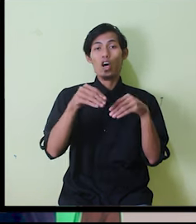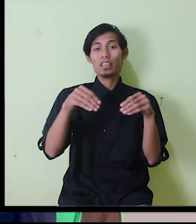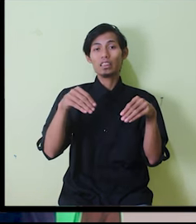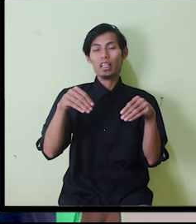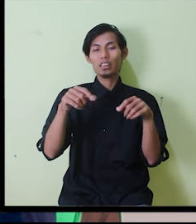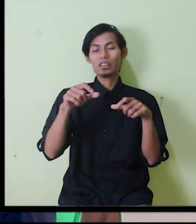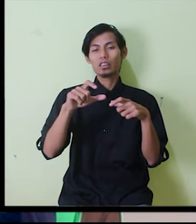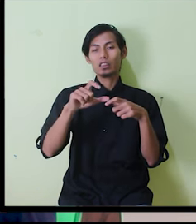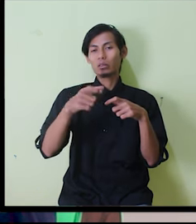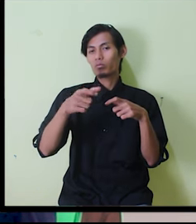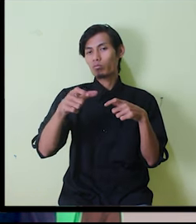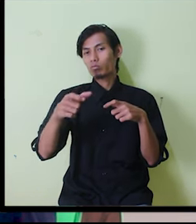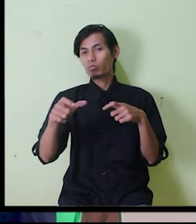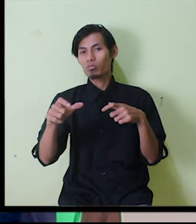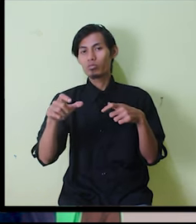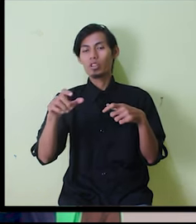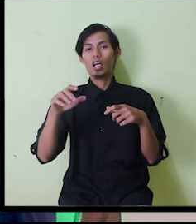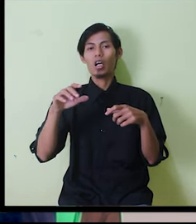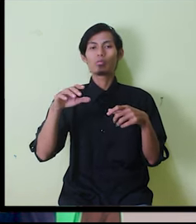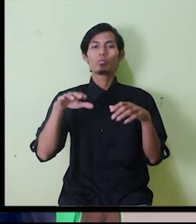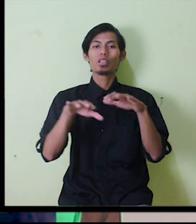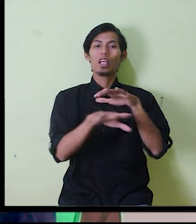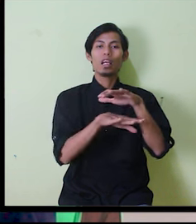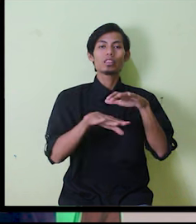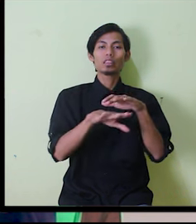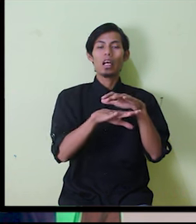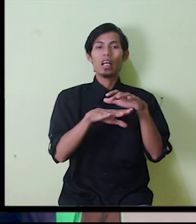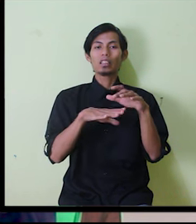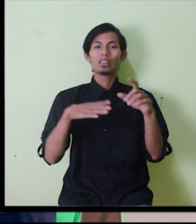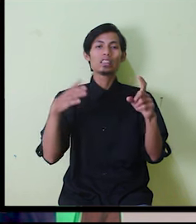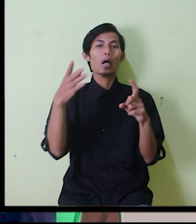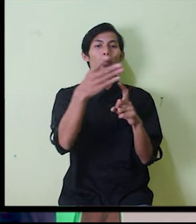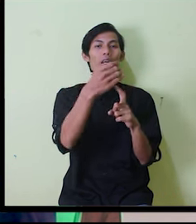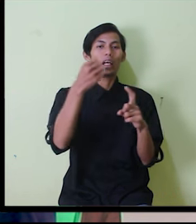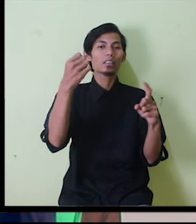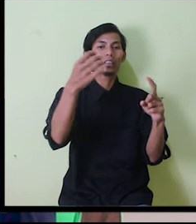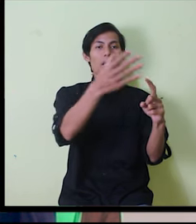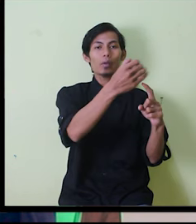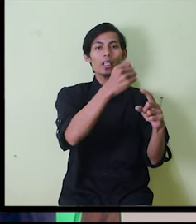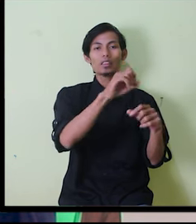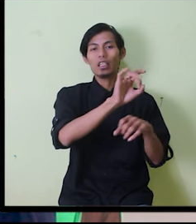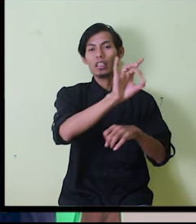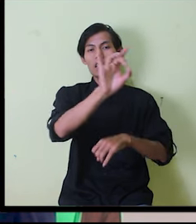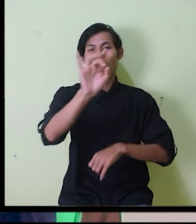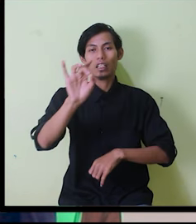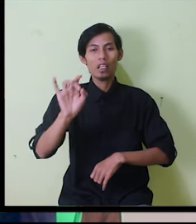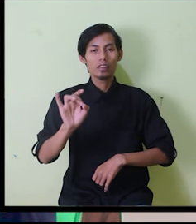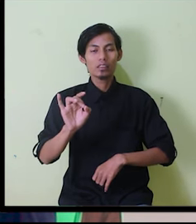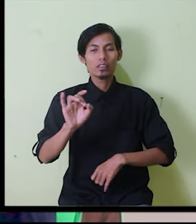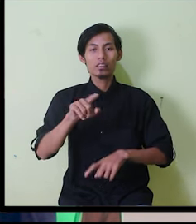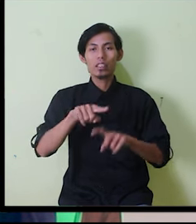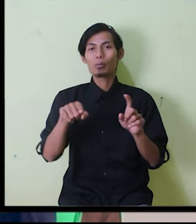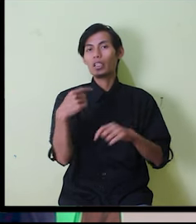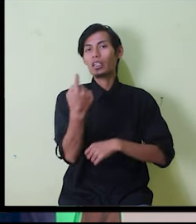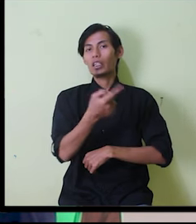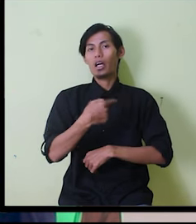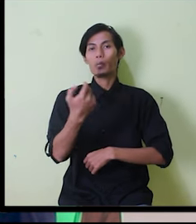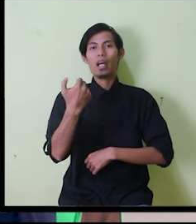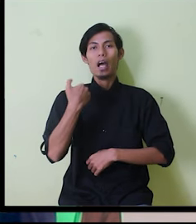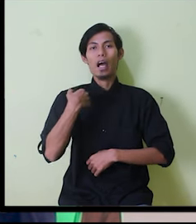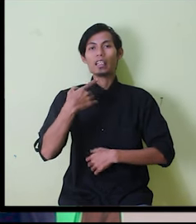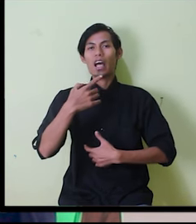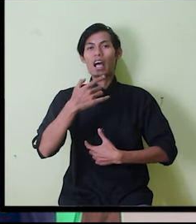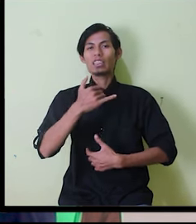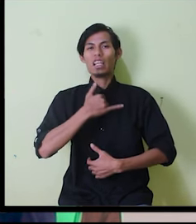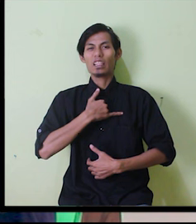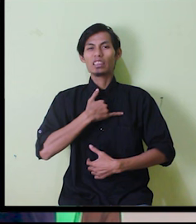kualitas itu tentu dia berdasarkan ee capaian-capaian yang lain tapi kami kami memiliki keyakinan suatu saat